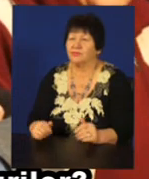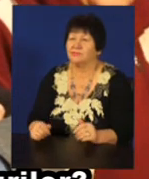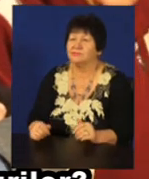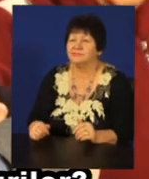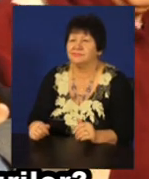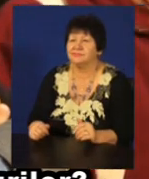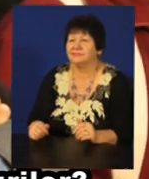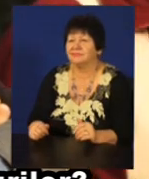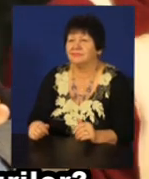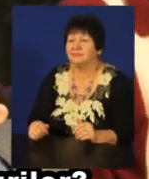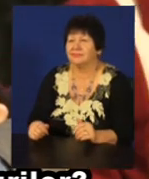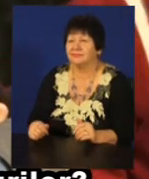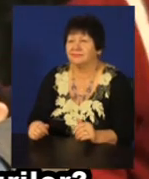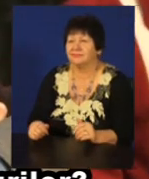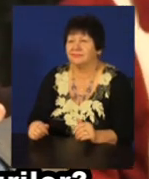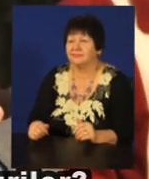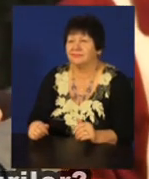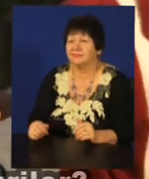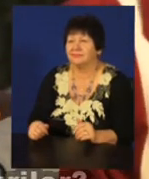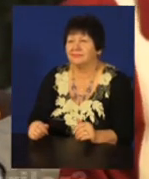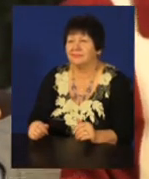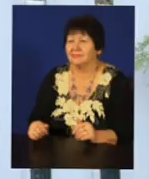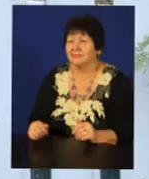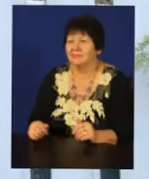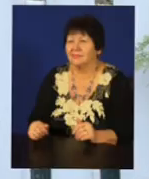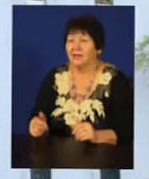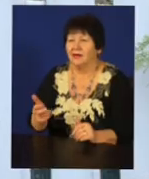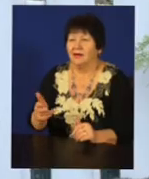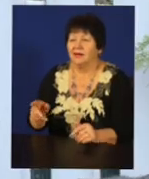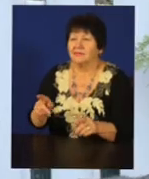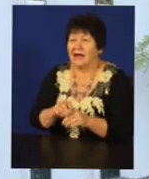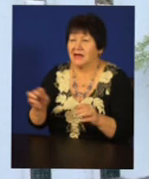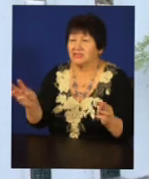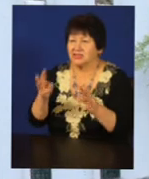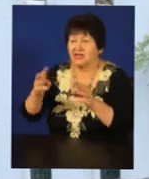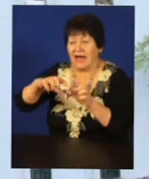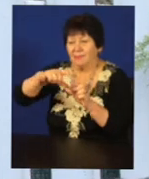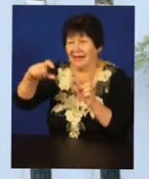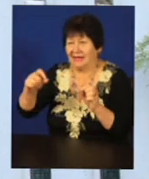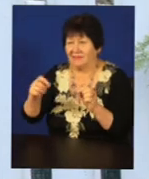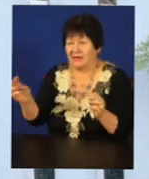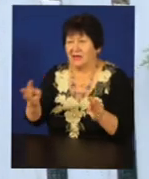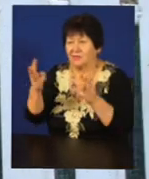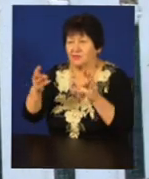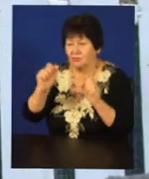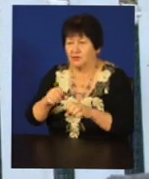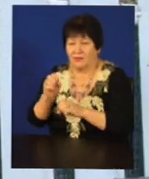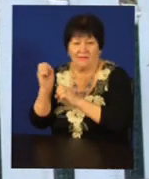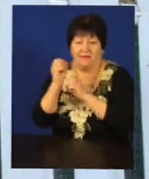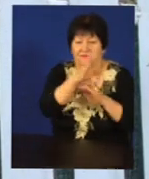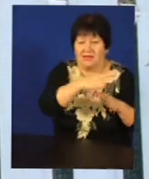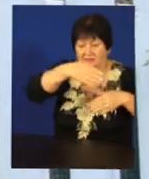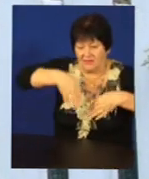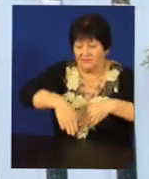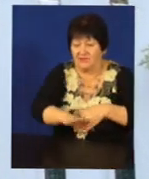был два года директором. Да, иногда сжигаем, если листья, иногда можем сжечь, иногда выкинуть там в